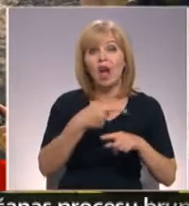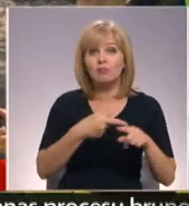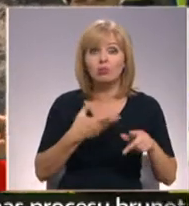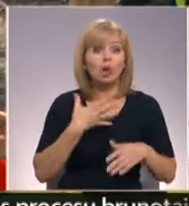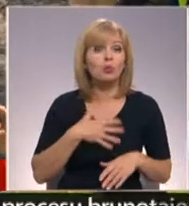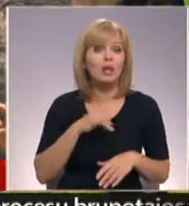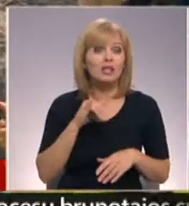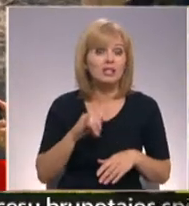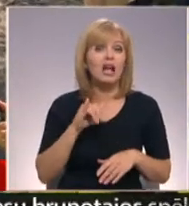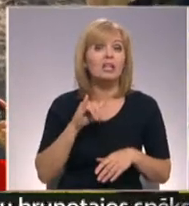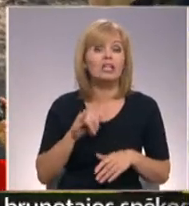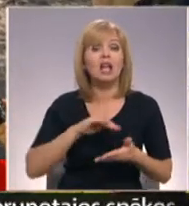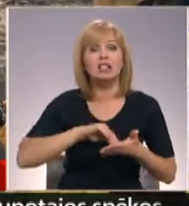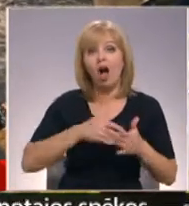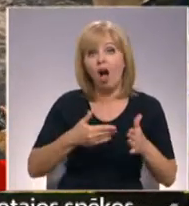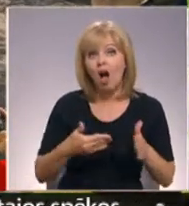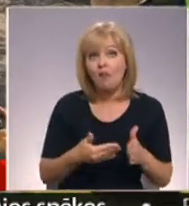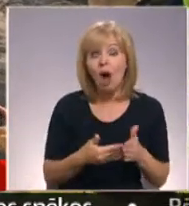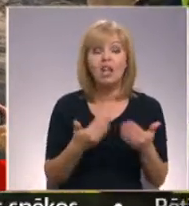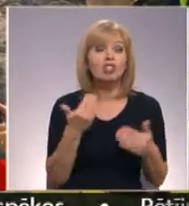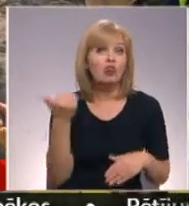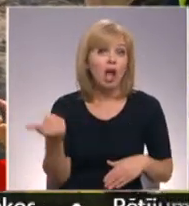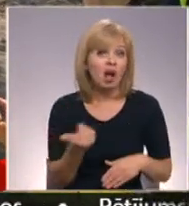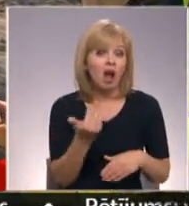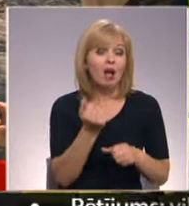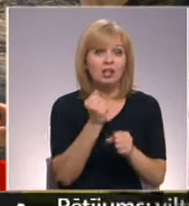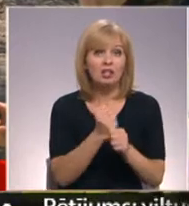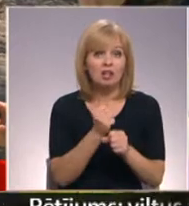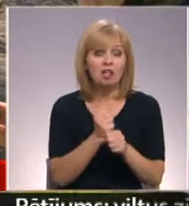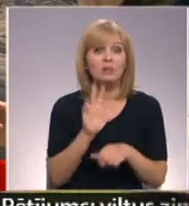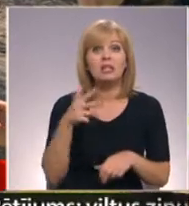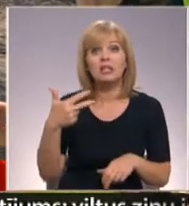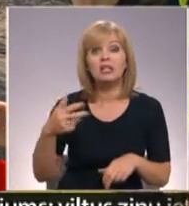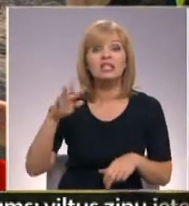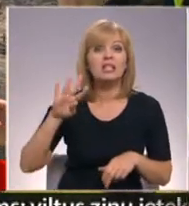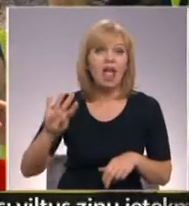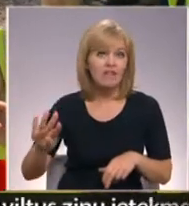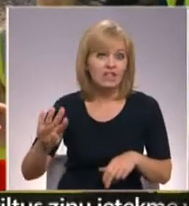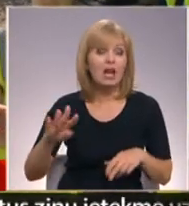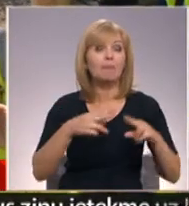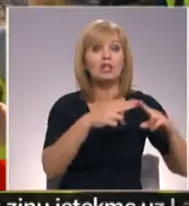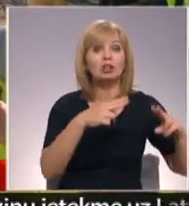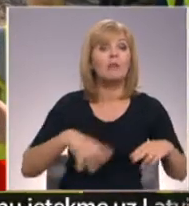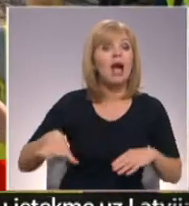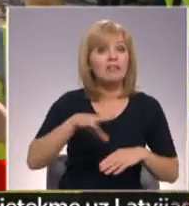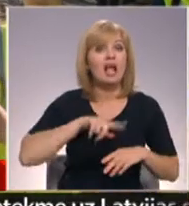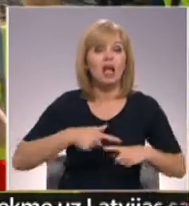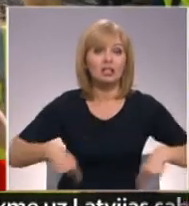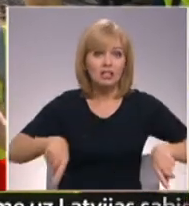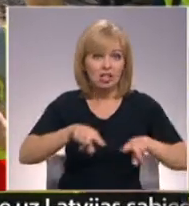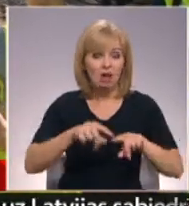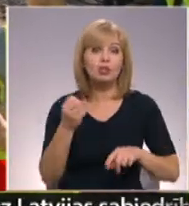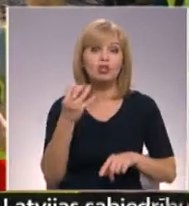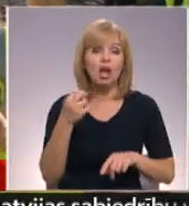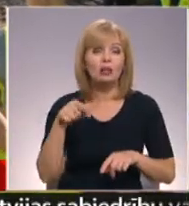sliktā vai ļoti sliktā stāvoklī. Šajā gadā mēs strādāsim uz 39 tiltiem. Visā Latvijas teritorijā 14 tilti